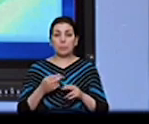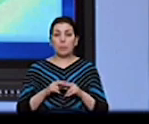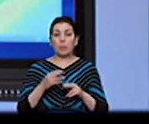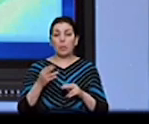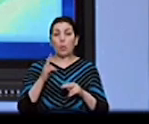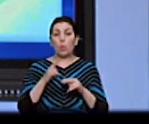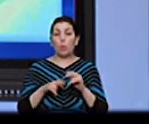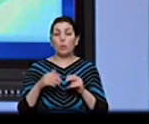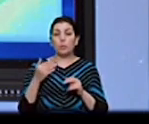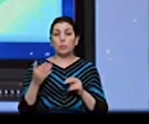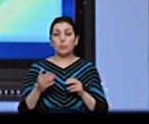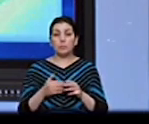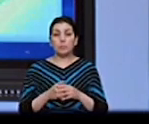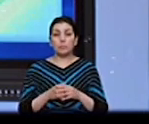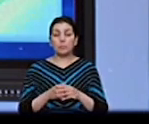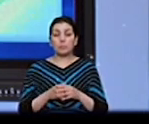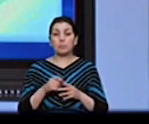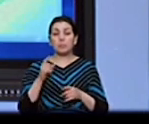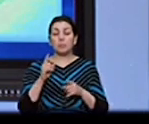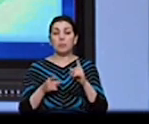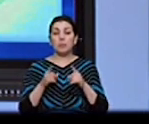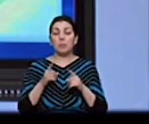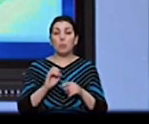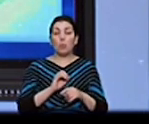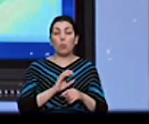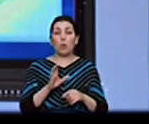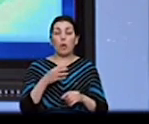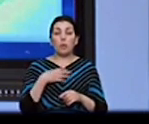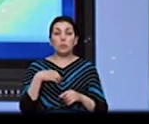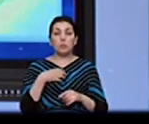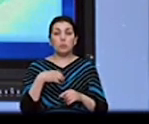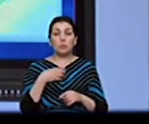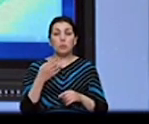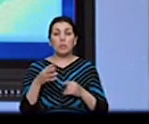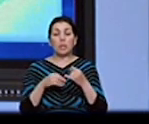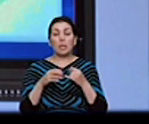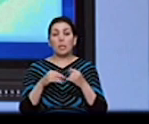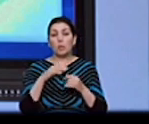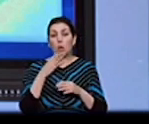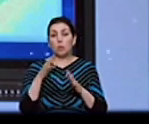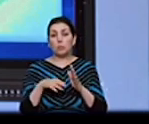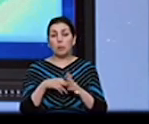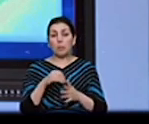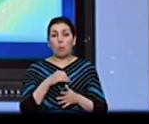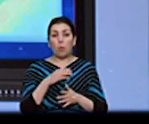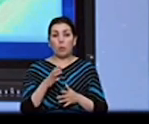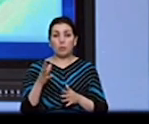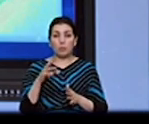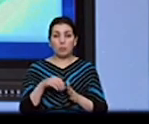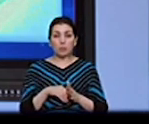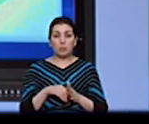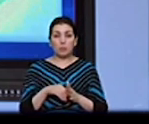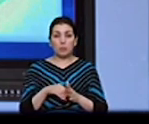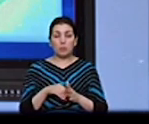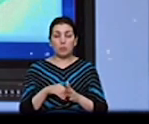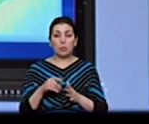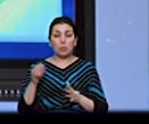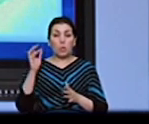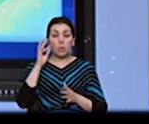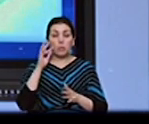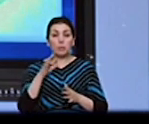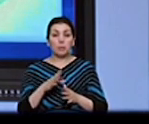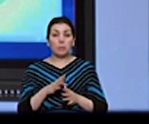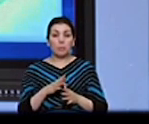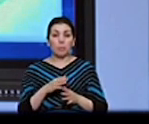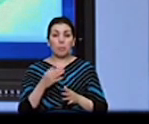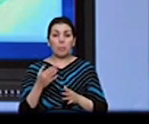Demak, tugaydigan tabiiy boyliklarga asosan yer osti boyliklari kiradi. Yodingizda bo'lsa,